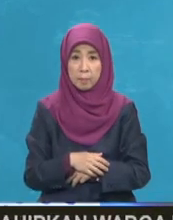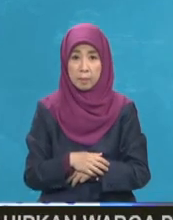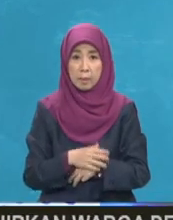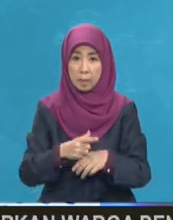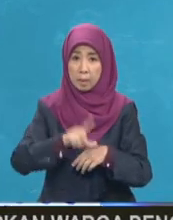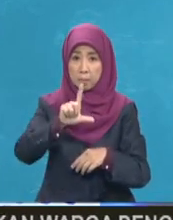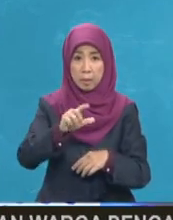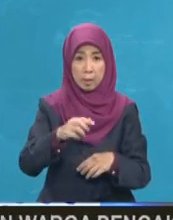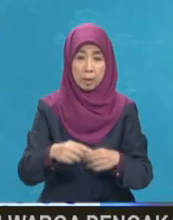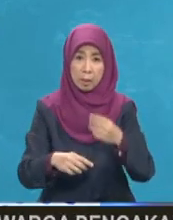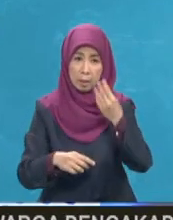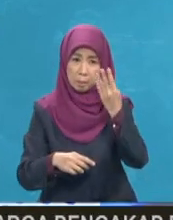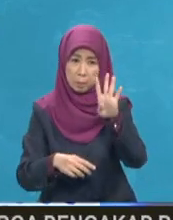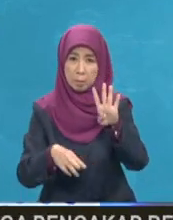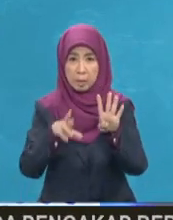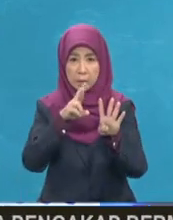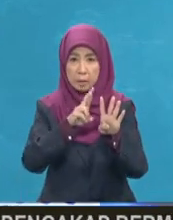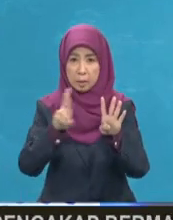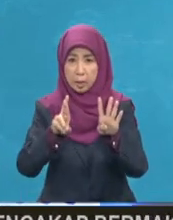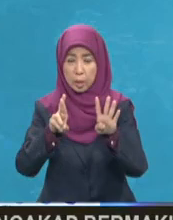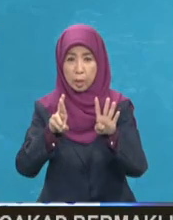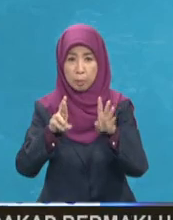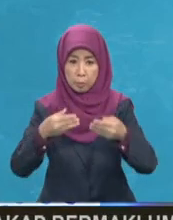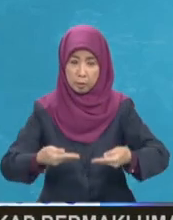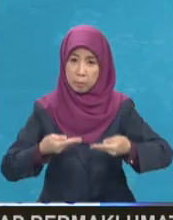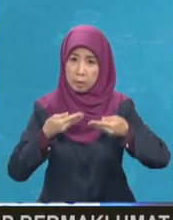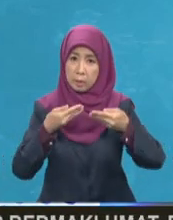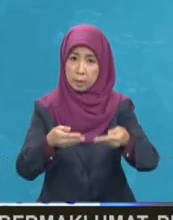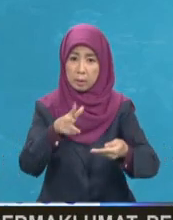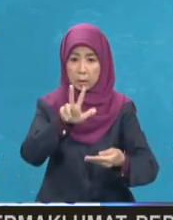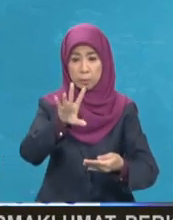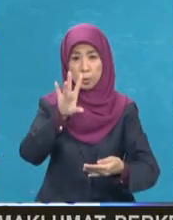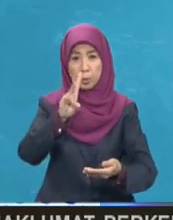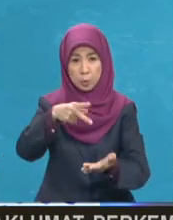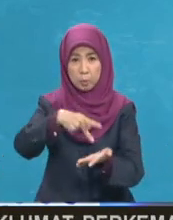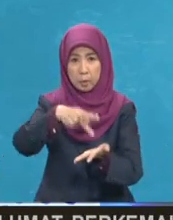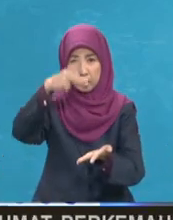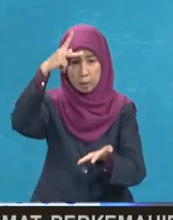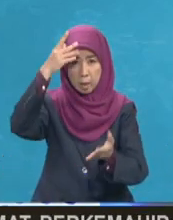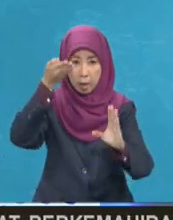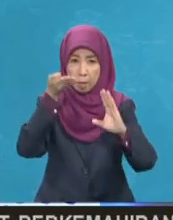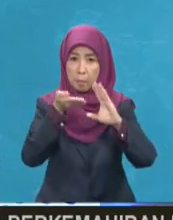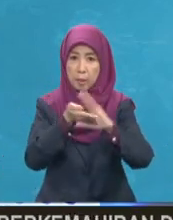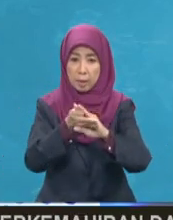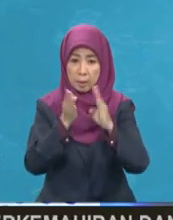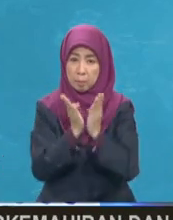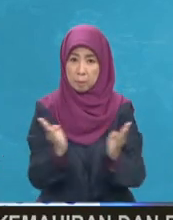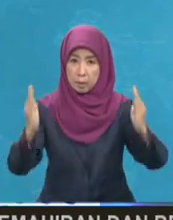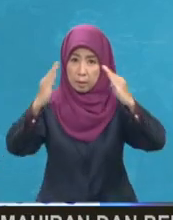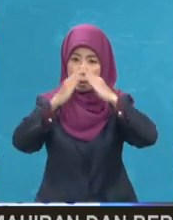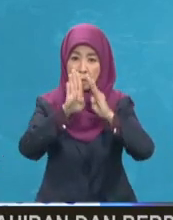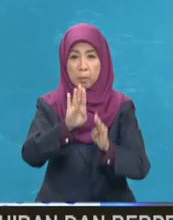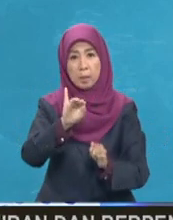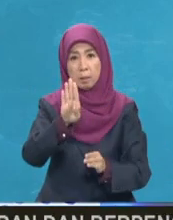Hai lebih 14900 reggae diserahkan kepada 37 pelajar oleh Bank Islam Brunei Darussalam by